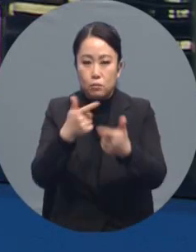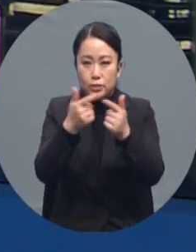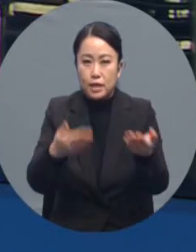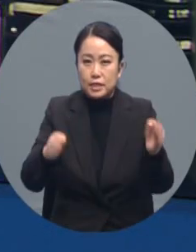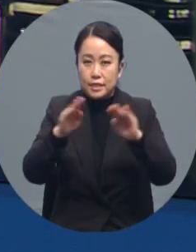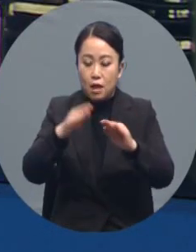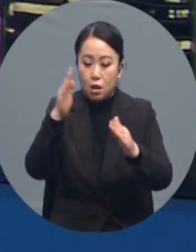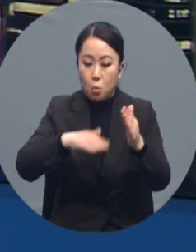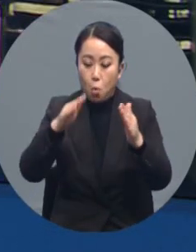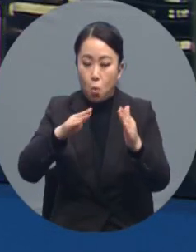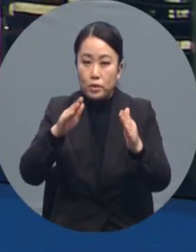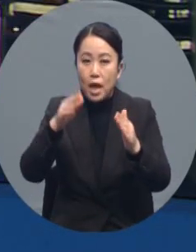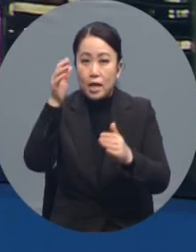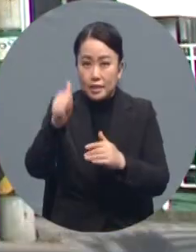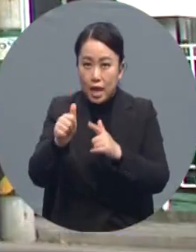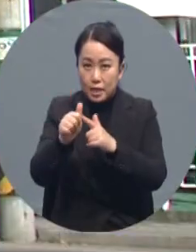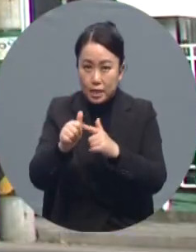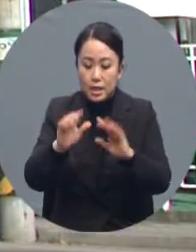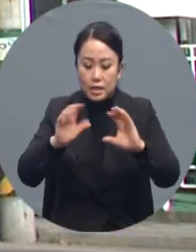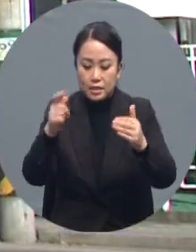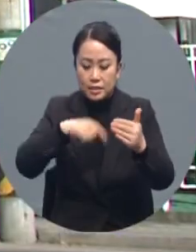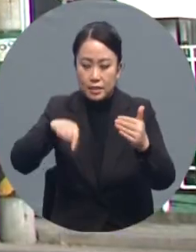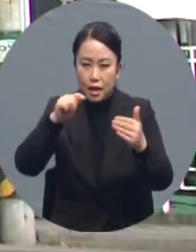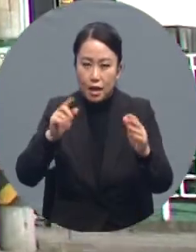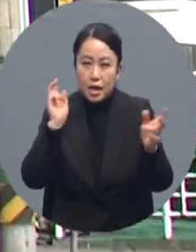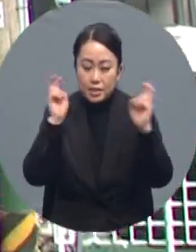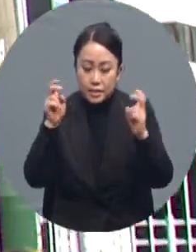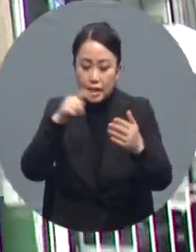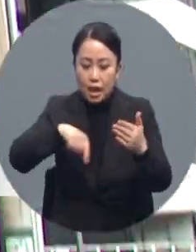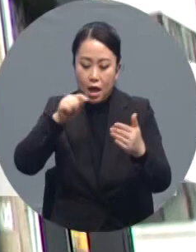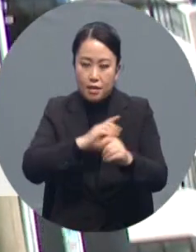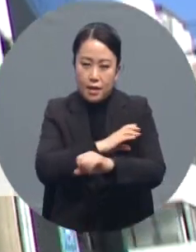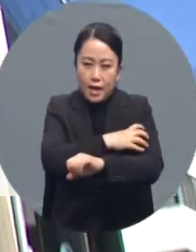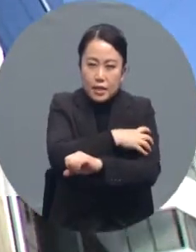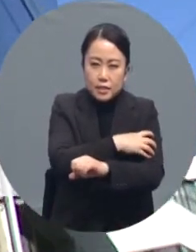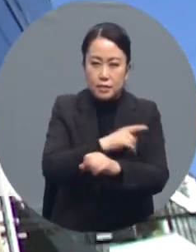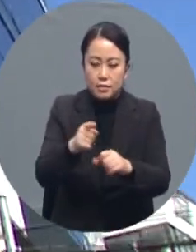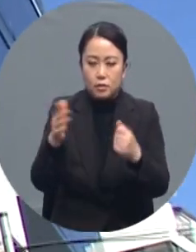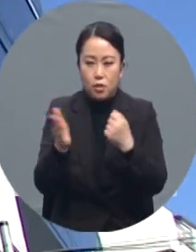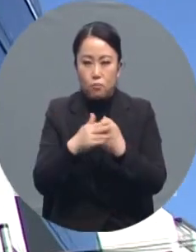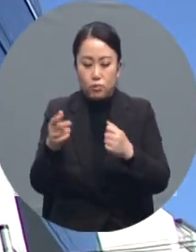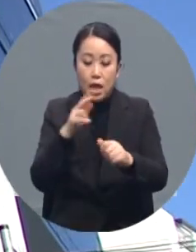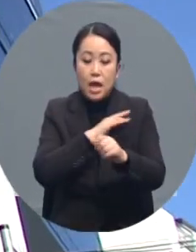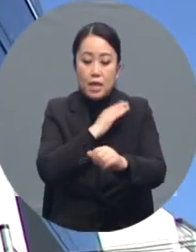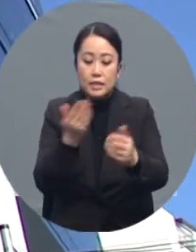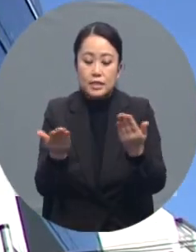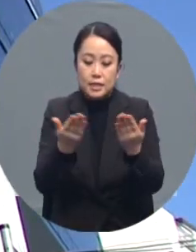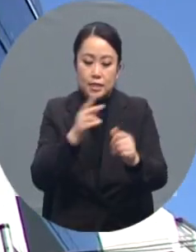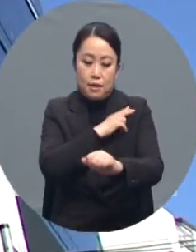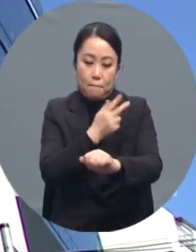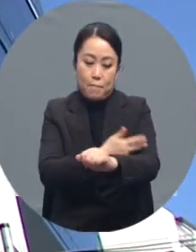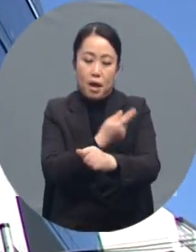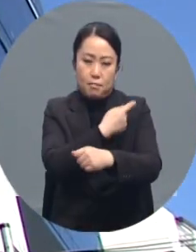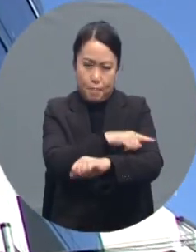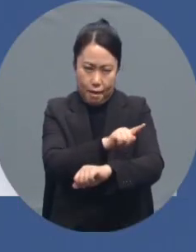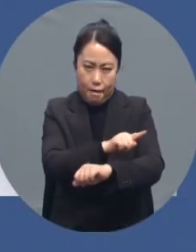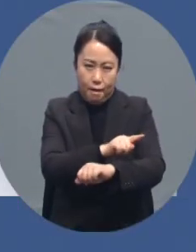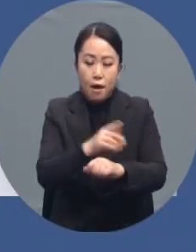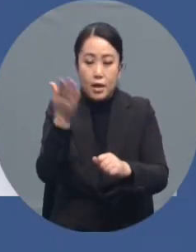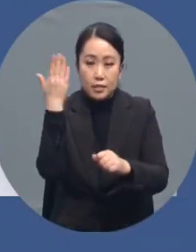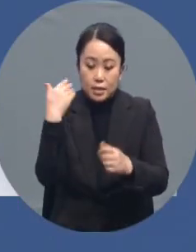부산시설공단 이사장이 직장 내 갑질의혹으로 직위 해제됐습니다 공단 이사장은 지난 2월부터